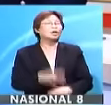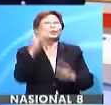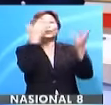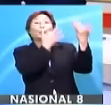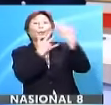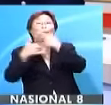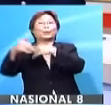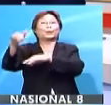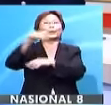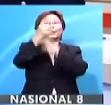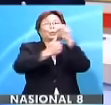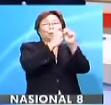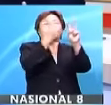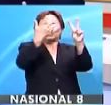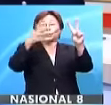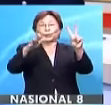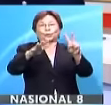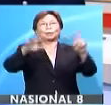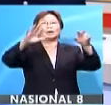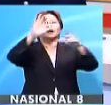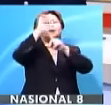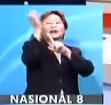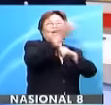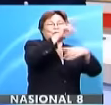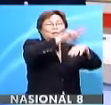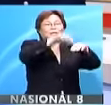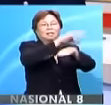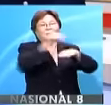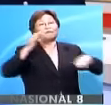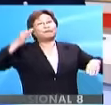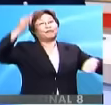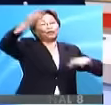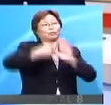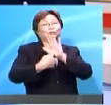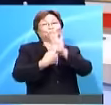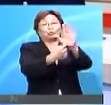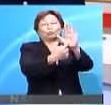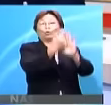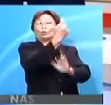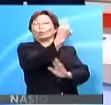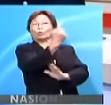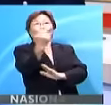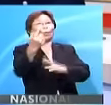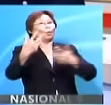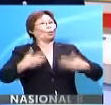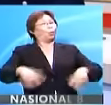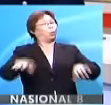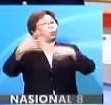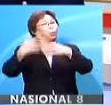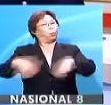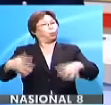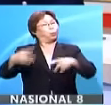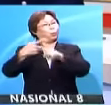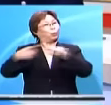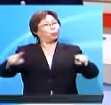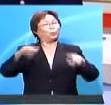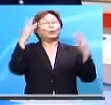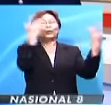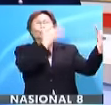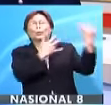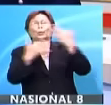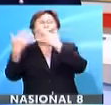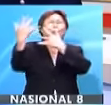Citrawarna 2015 yang bertemakan Culture, Nature dan Future bakal menampilkan sesuatu yang berbeza. Acara yang penuh warna-warni